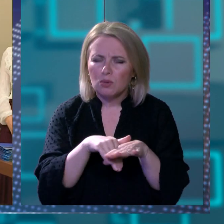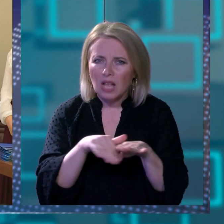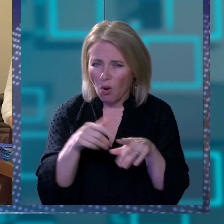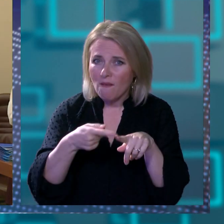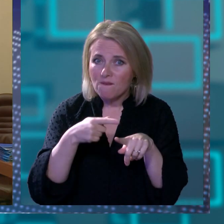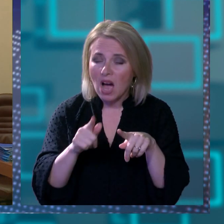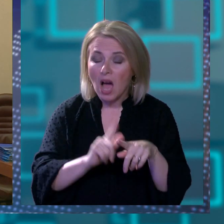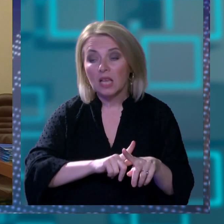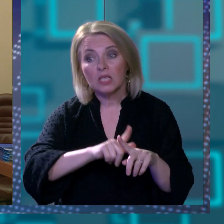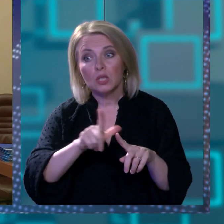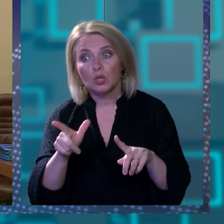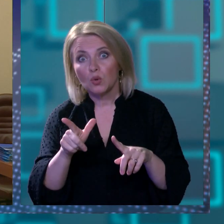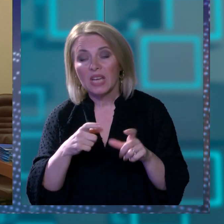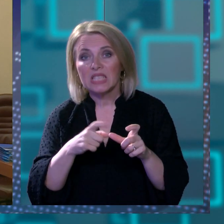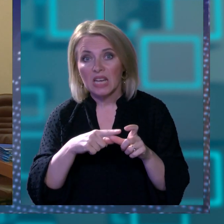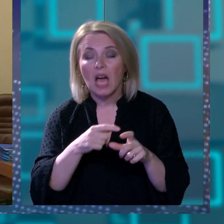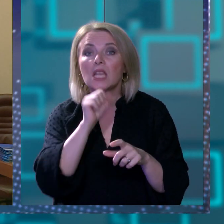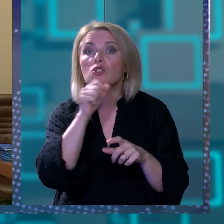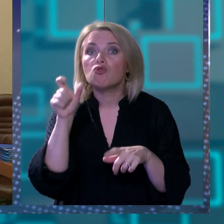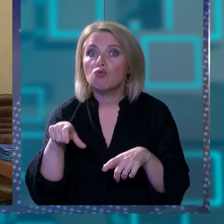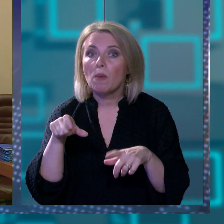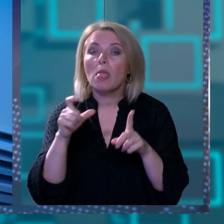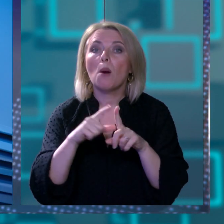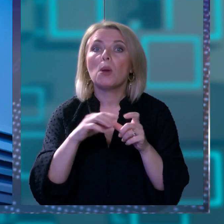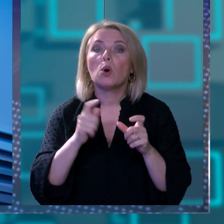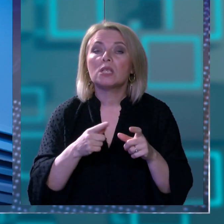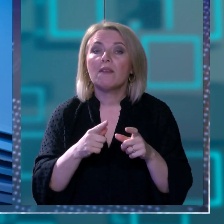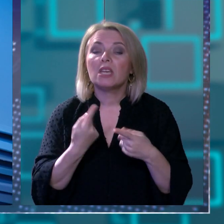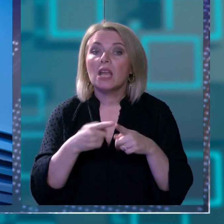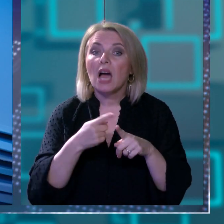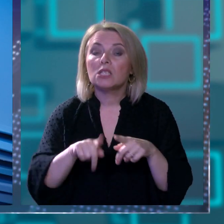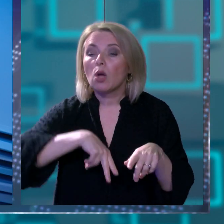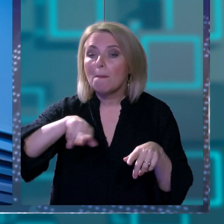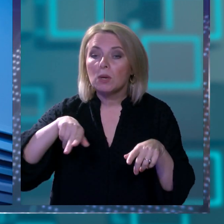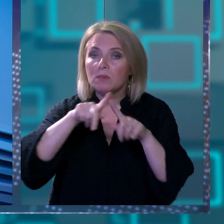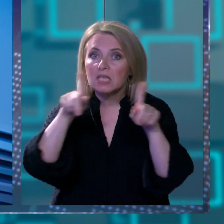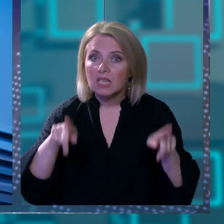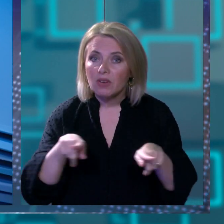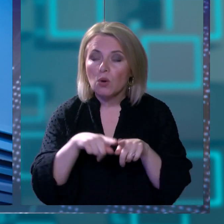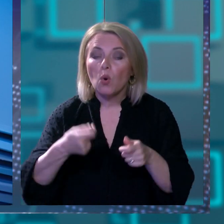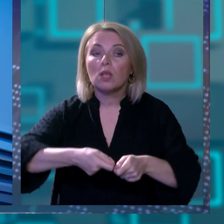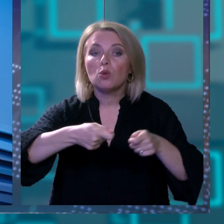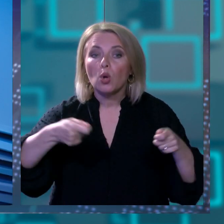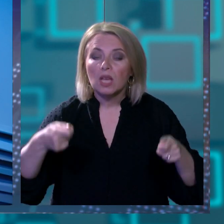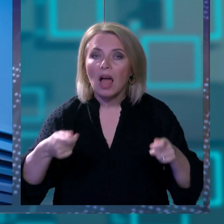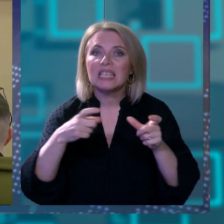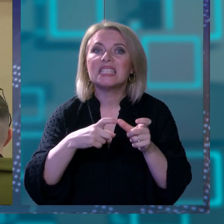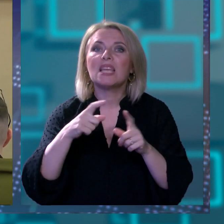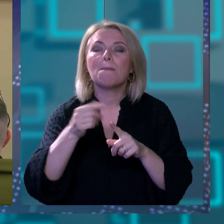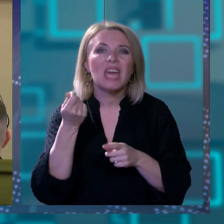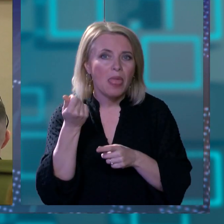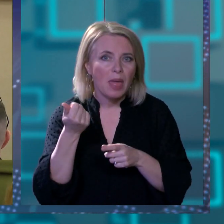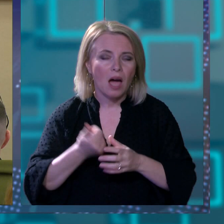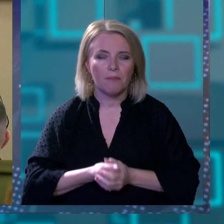zanimanja, a s druge, župan Dubrovačko-neretvanski Nikola Dobroslavić. Razlog potpisivanje ugovora za dodjelu stipendija.